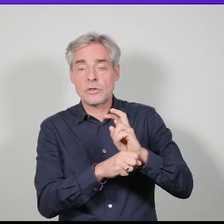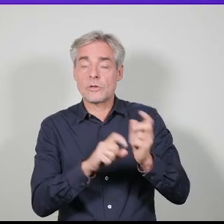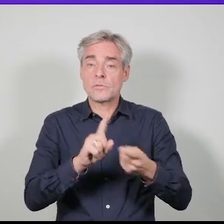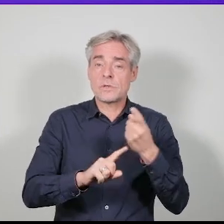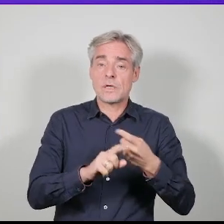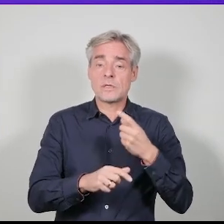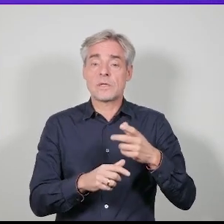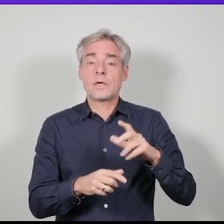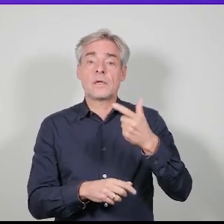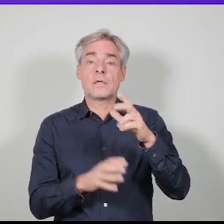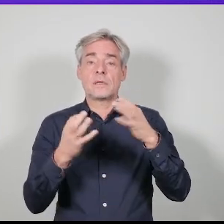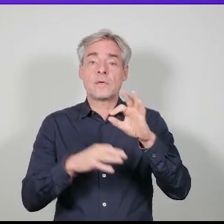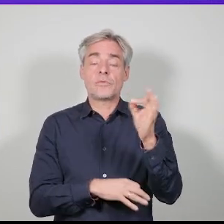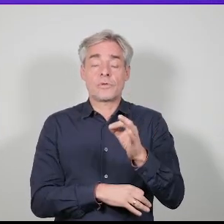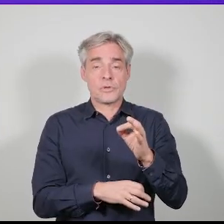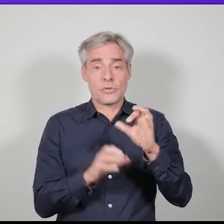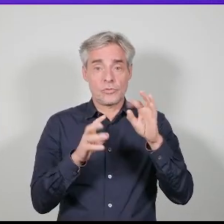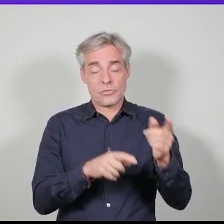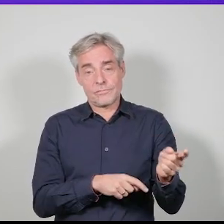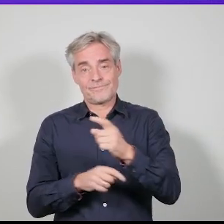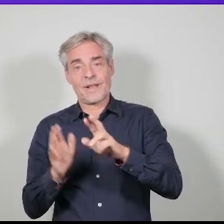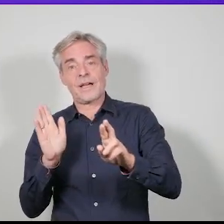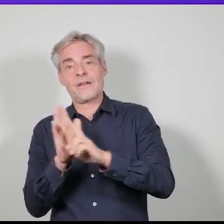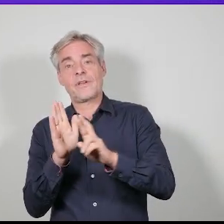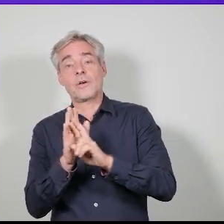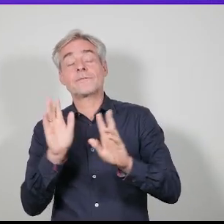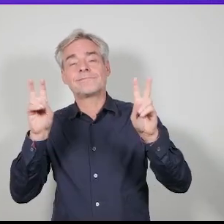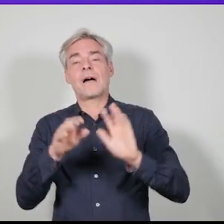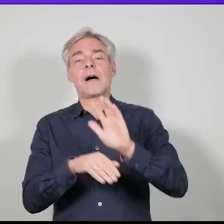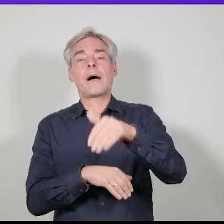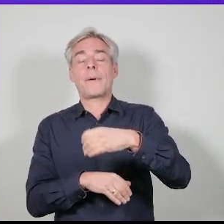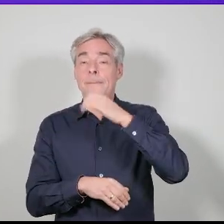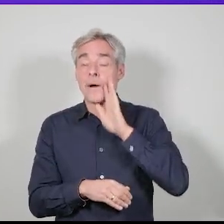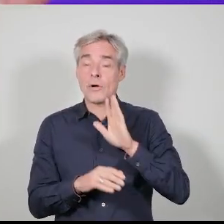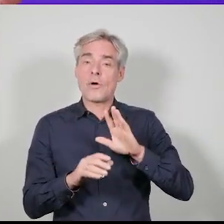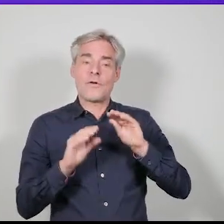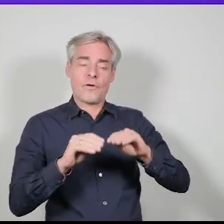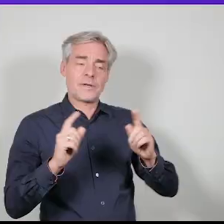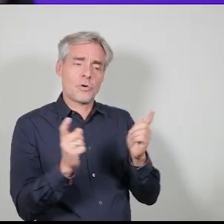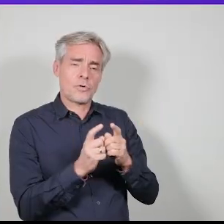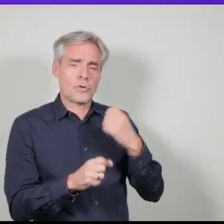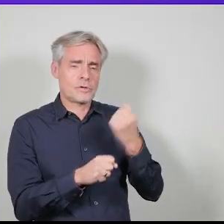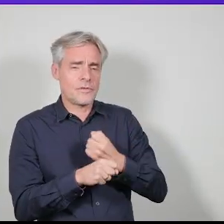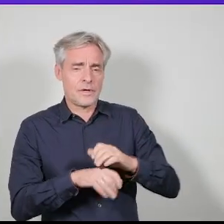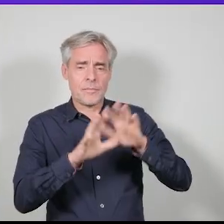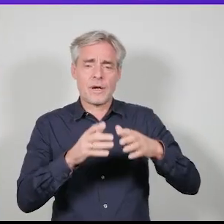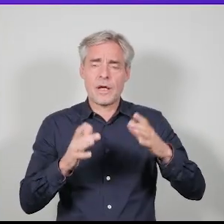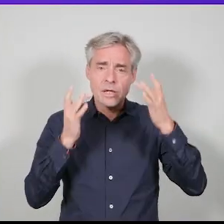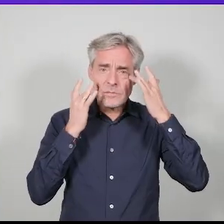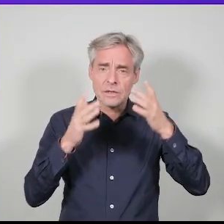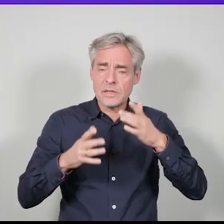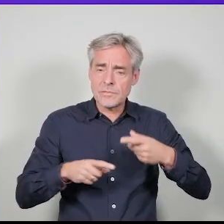spécialisés. 10% de leur temps, ils sont devenus référents Après Parents. Ils ont une formation assez courte, beaucoup de travail de partage